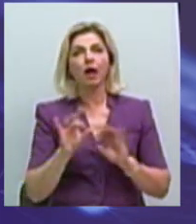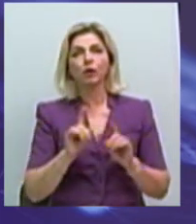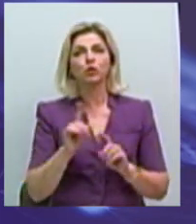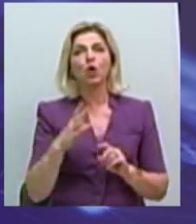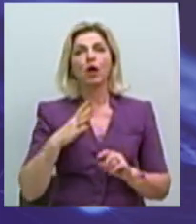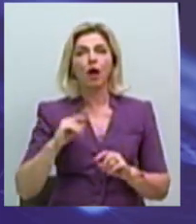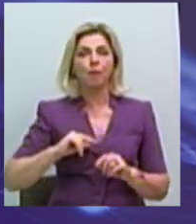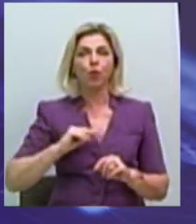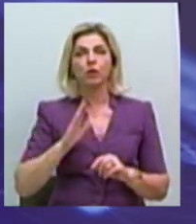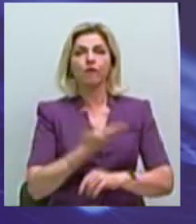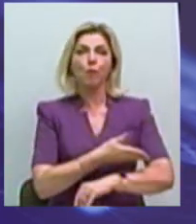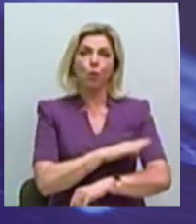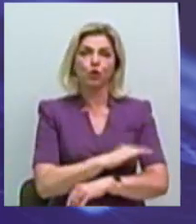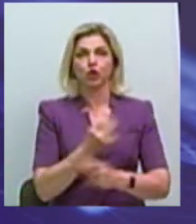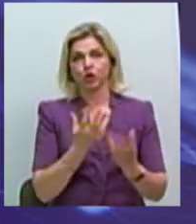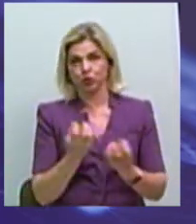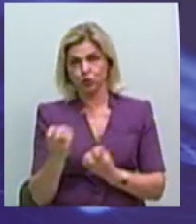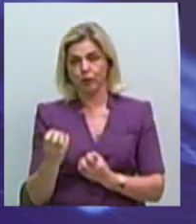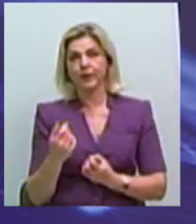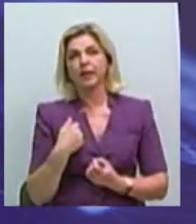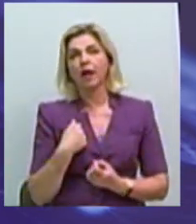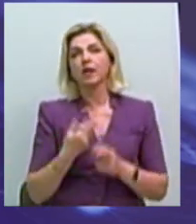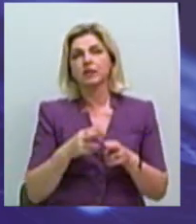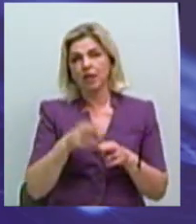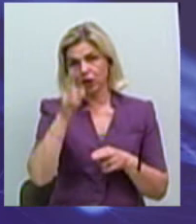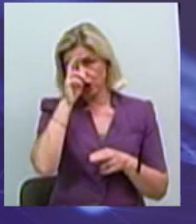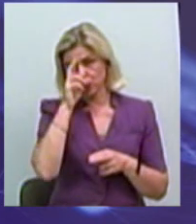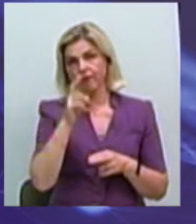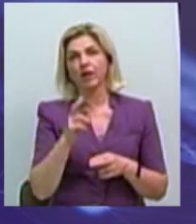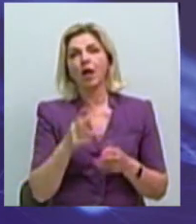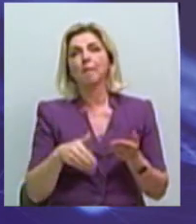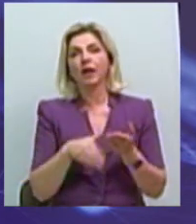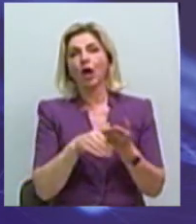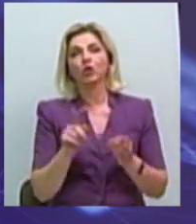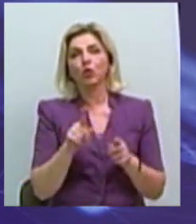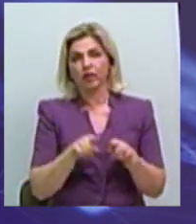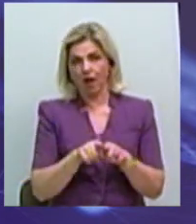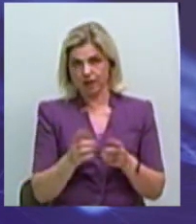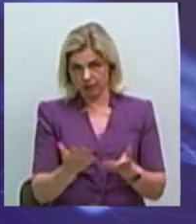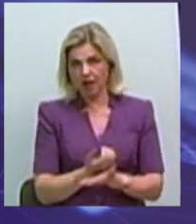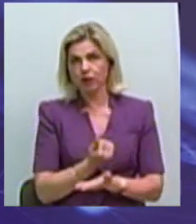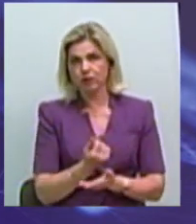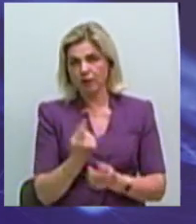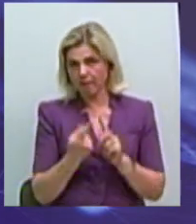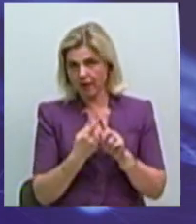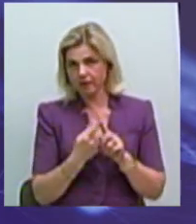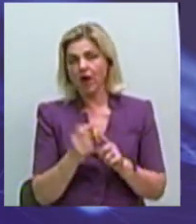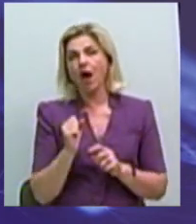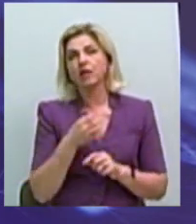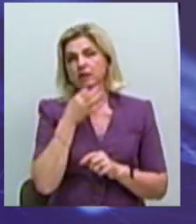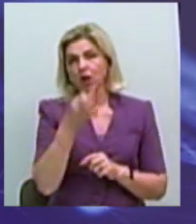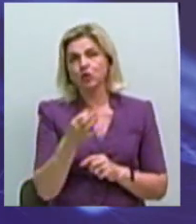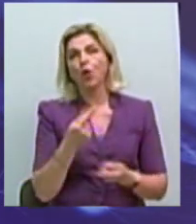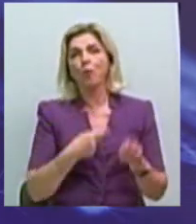в Польщі, там десь ще. Я вам скажу так, по-перше, це держава, в свою чергу, сприяла тому, що так сталося попередньо. Але я скажу, знову